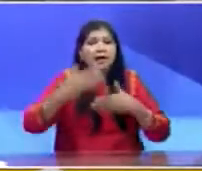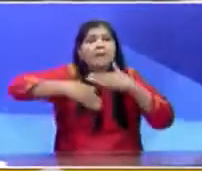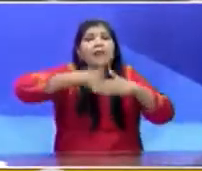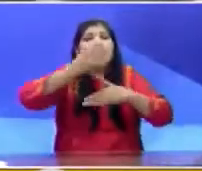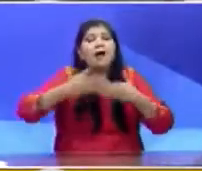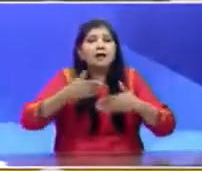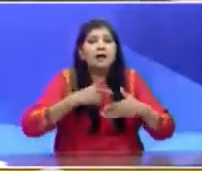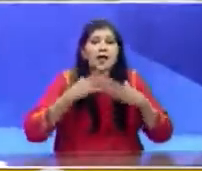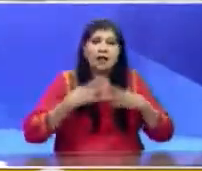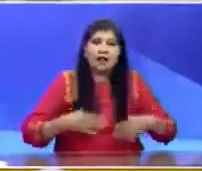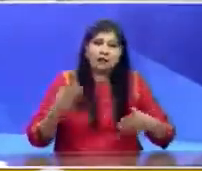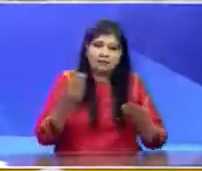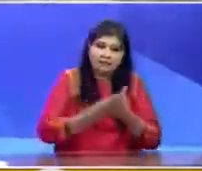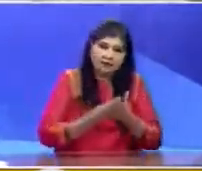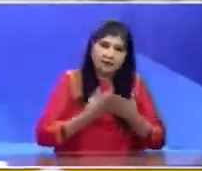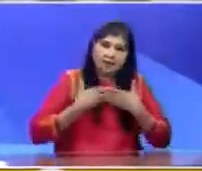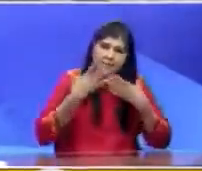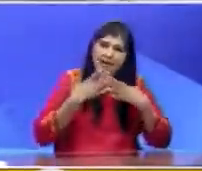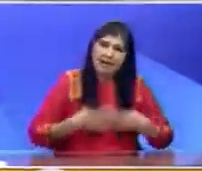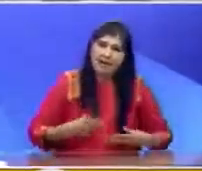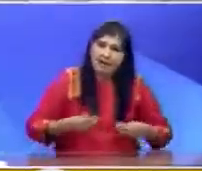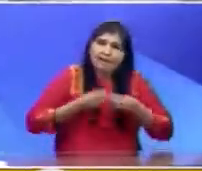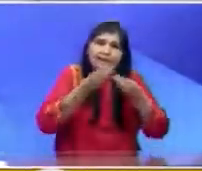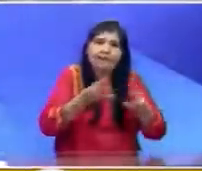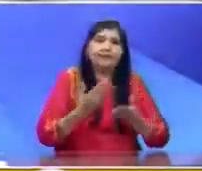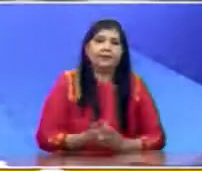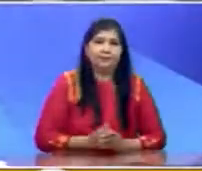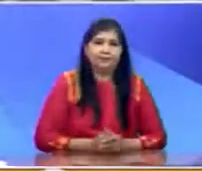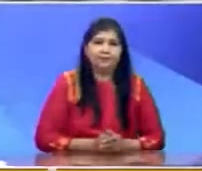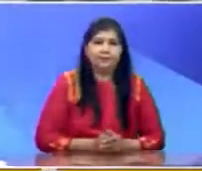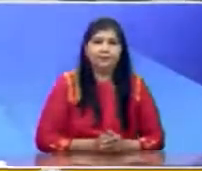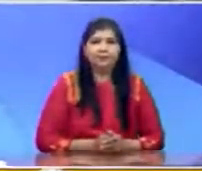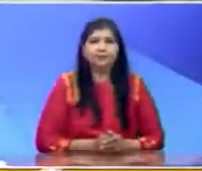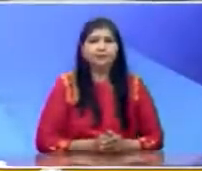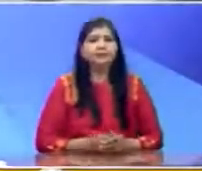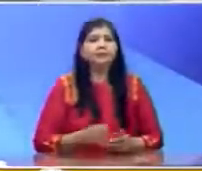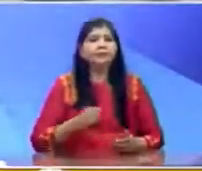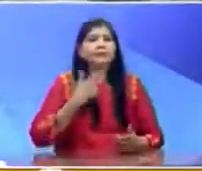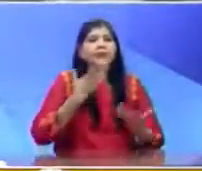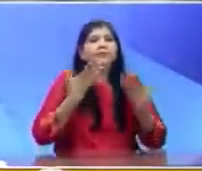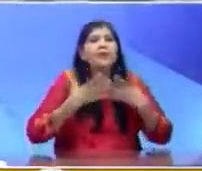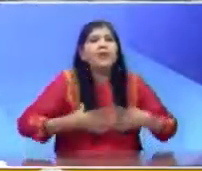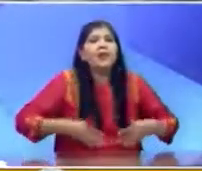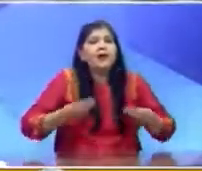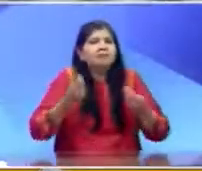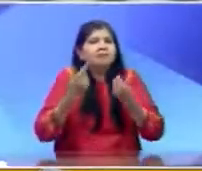लिए अपना जीवन समर्पित कर देते, जवानी खपा देते।